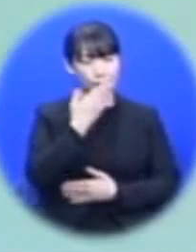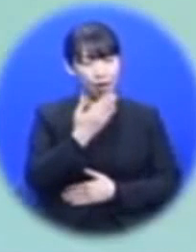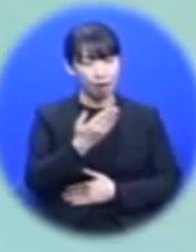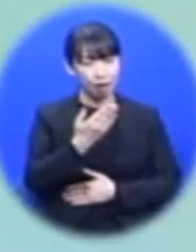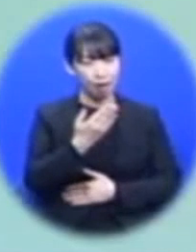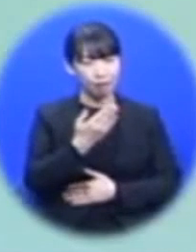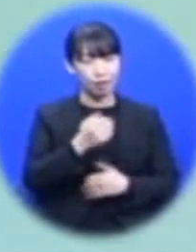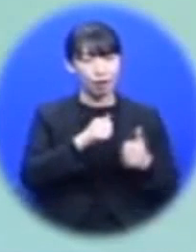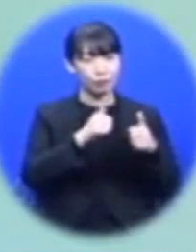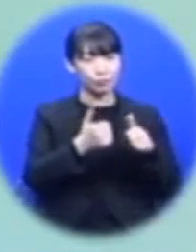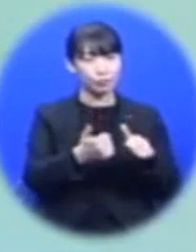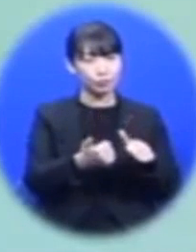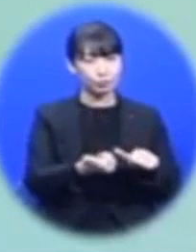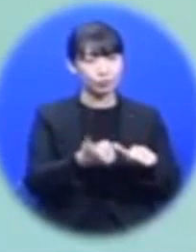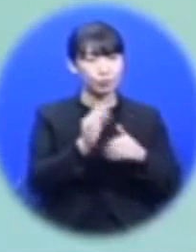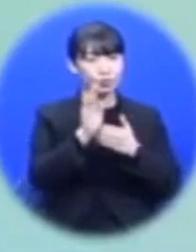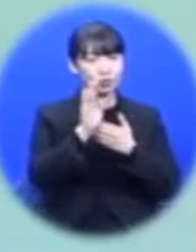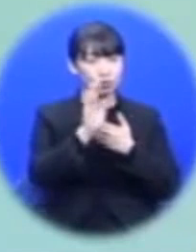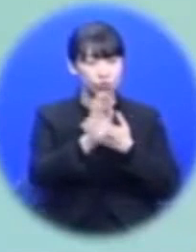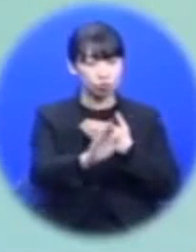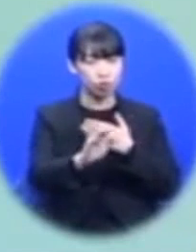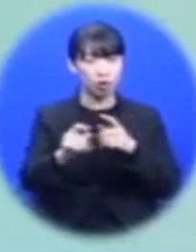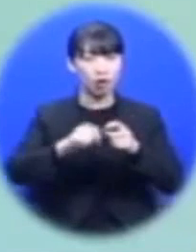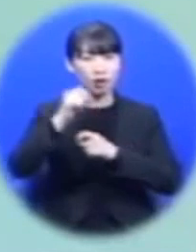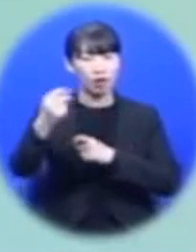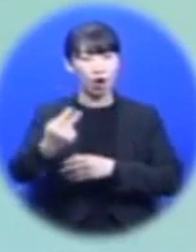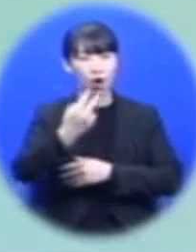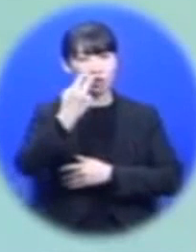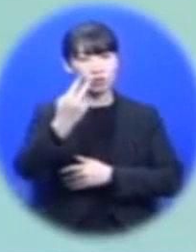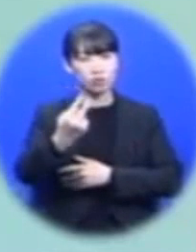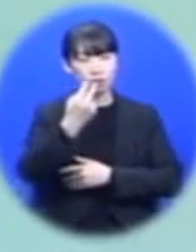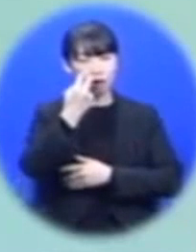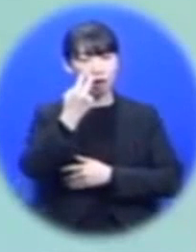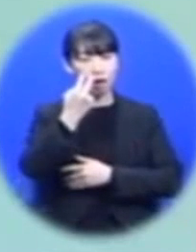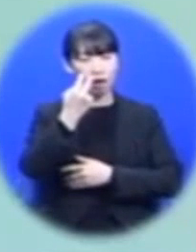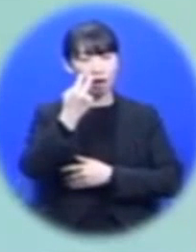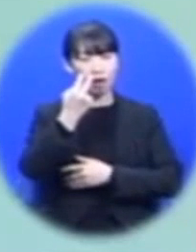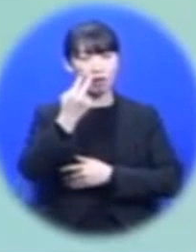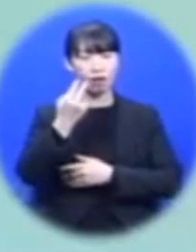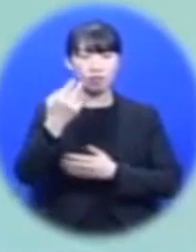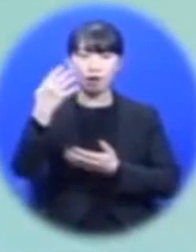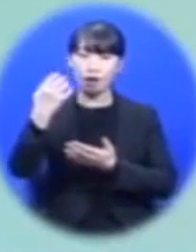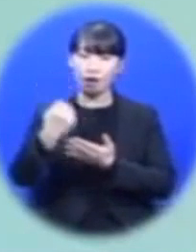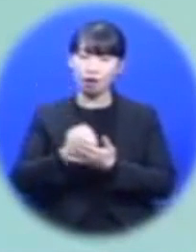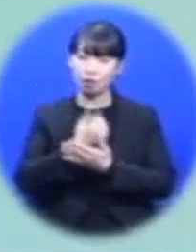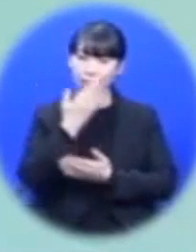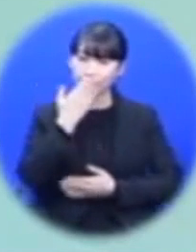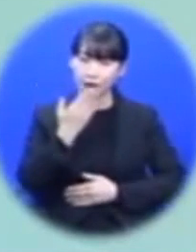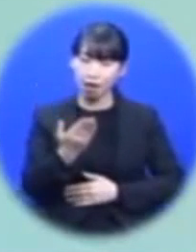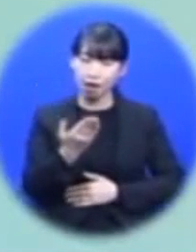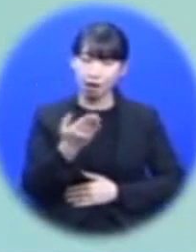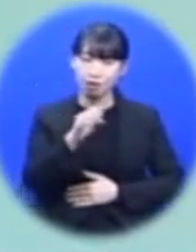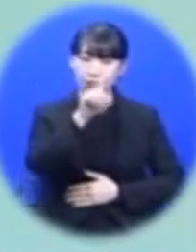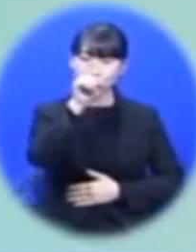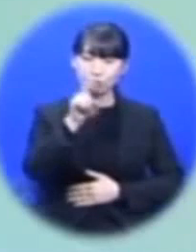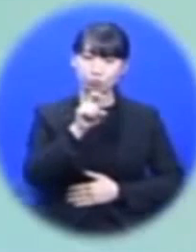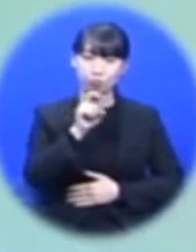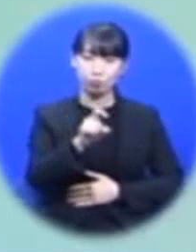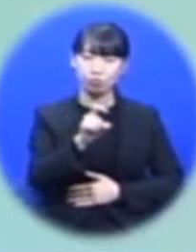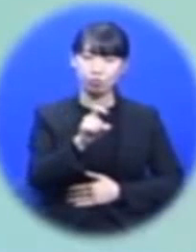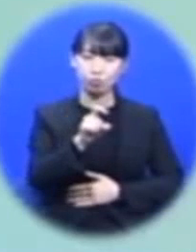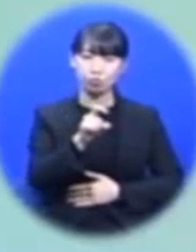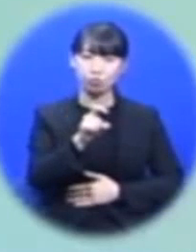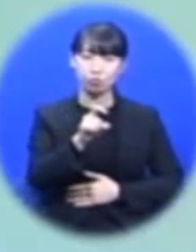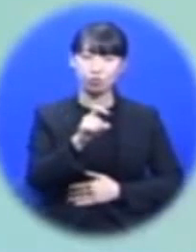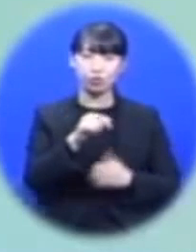끝나지 않고 죽음 이후에 영생이 있으며 나는 그 영생을 나는 소유했을 죽고 난 다음에